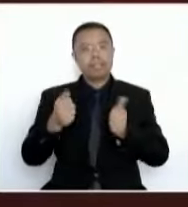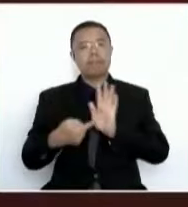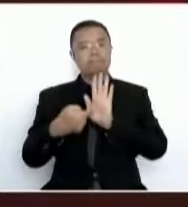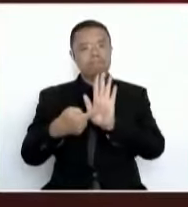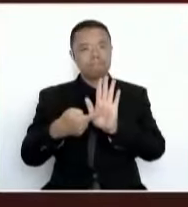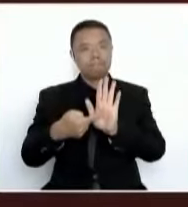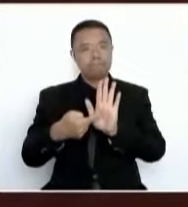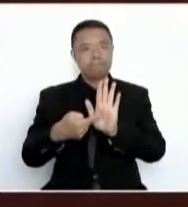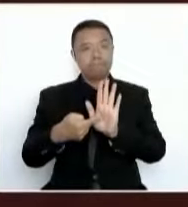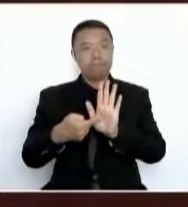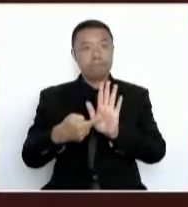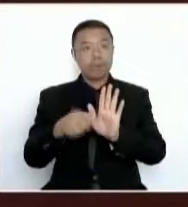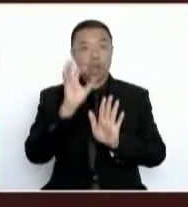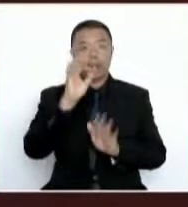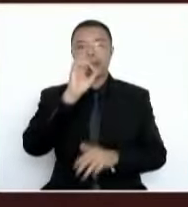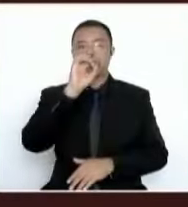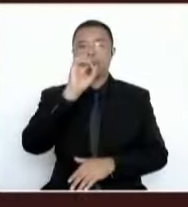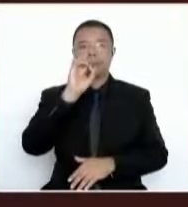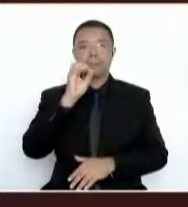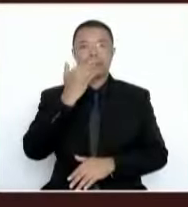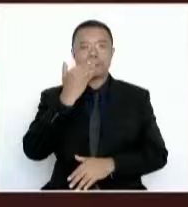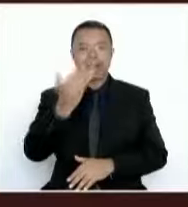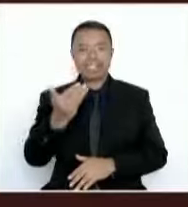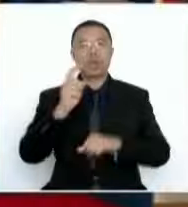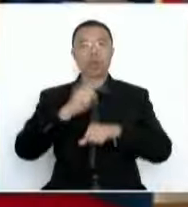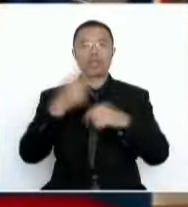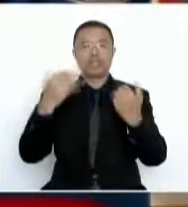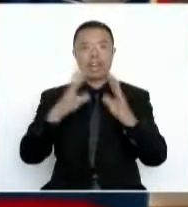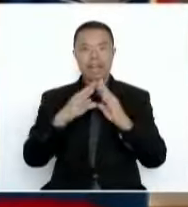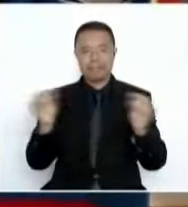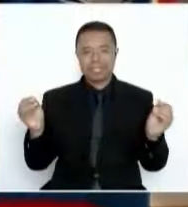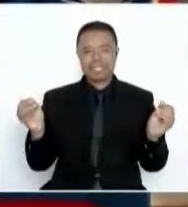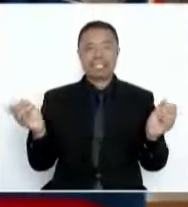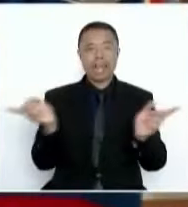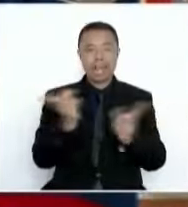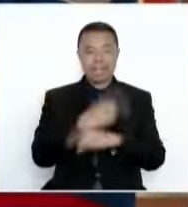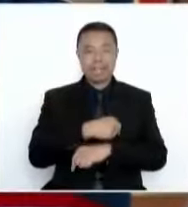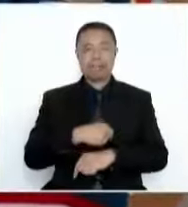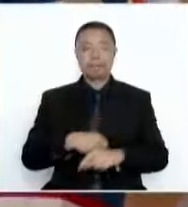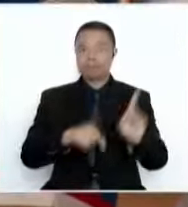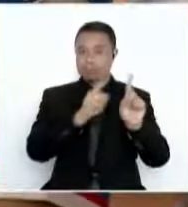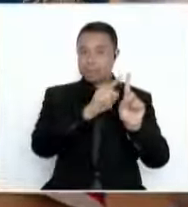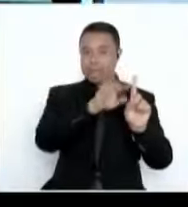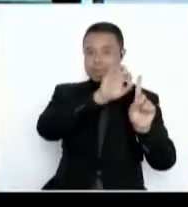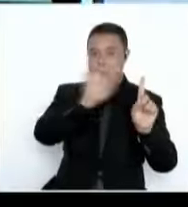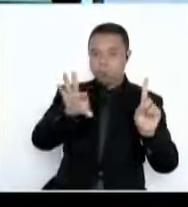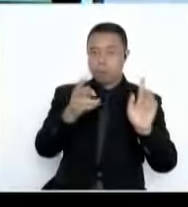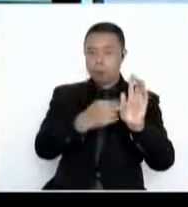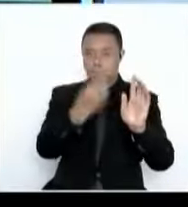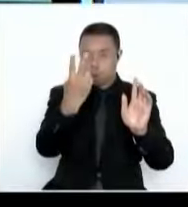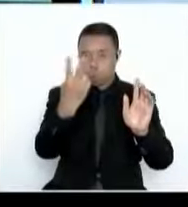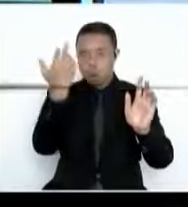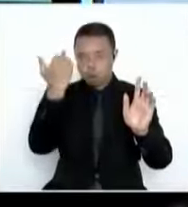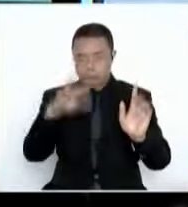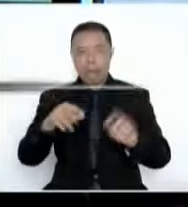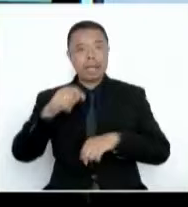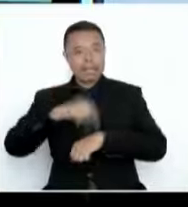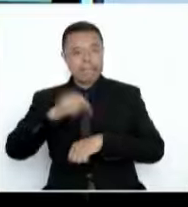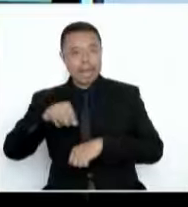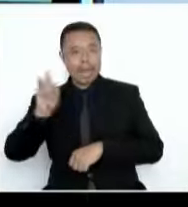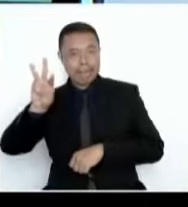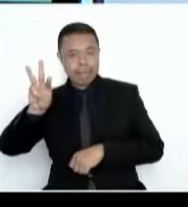memungkinkan Baik terima kasih waktu sudah habis dan selanjutnya kami akan mempersilakan calon wakil gubernur nomor